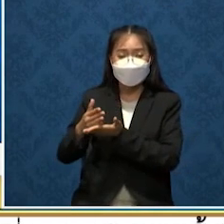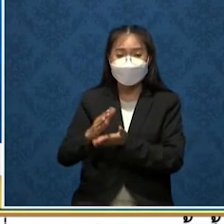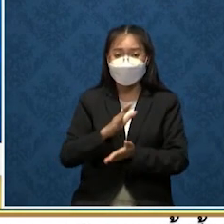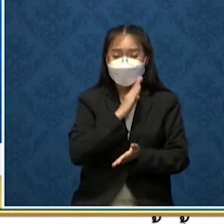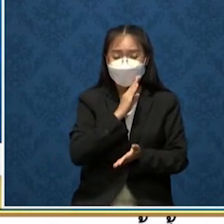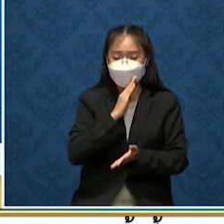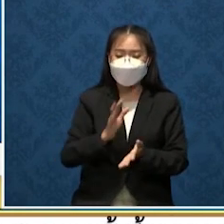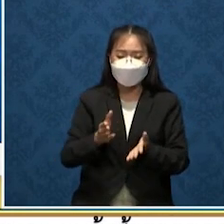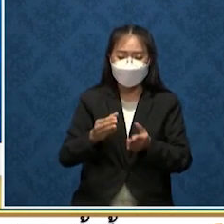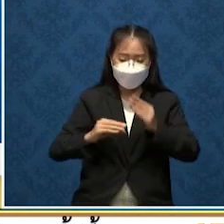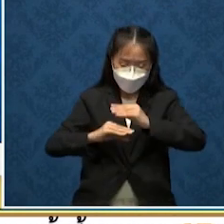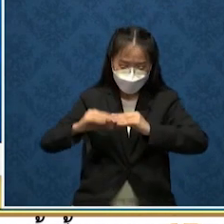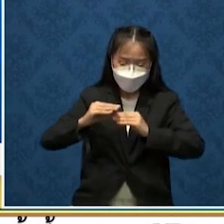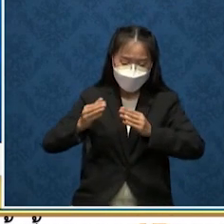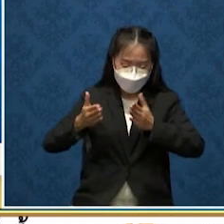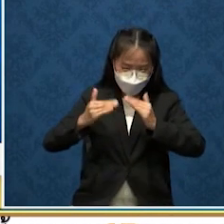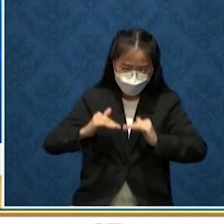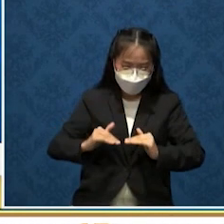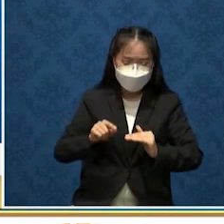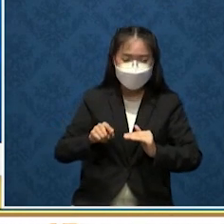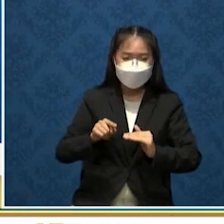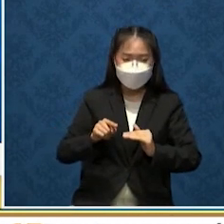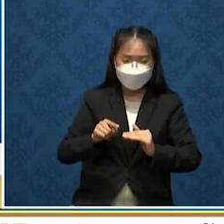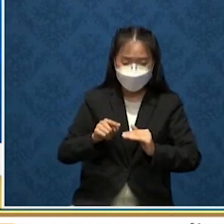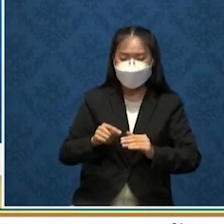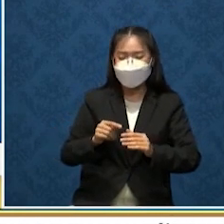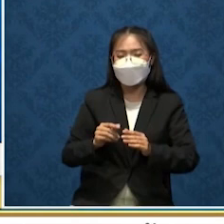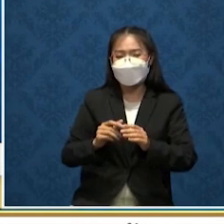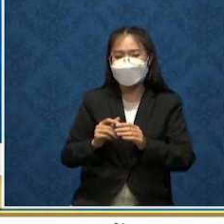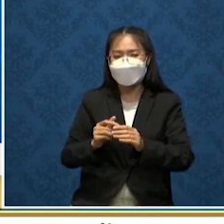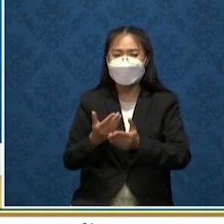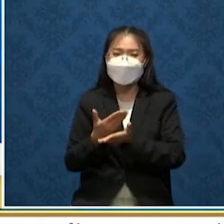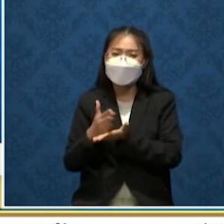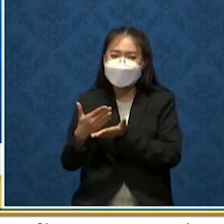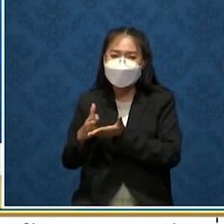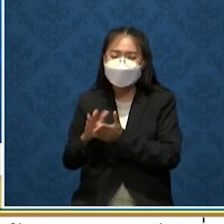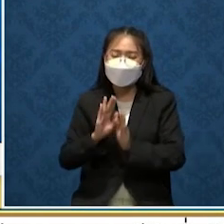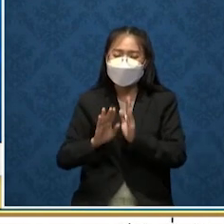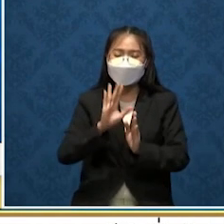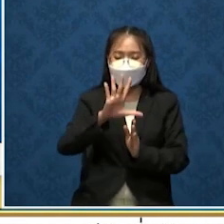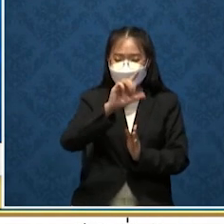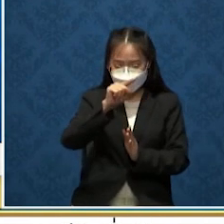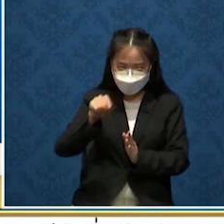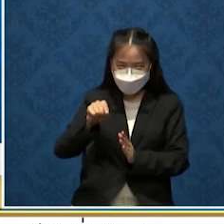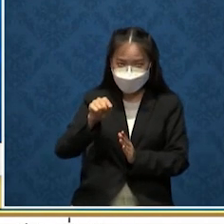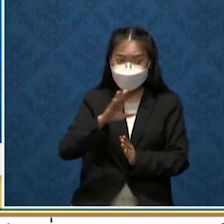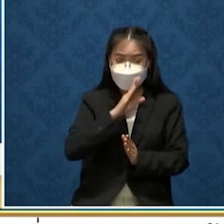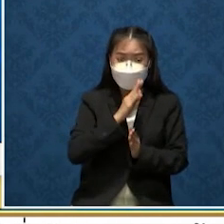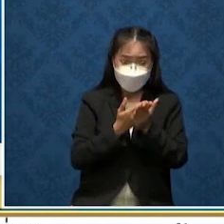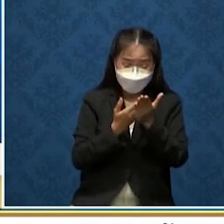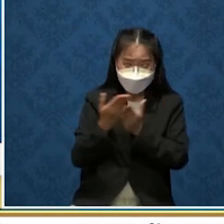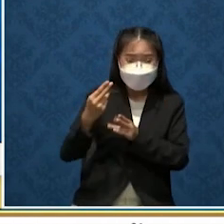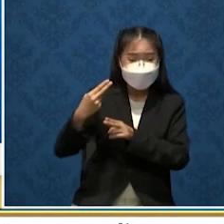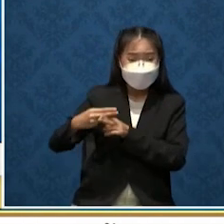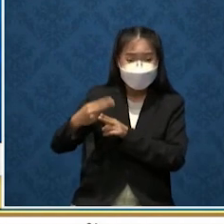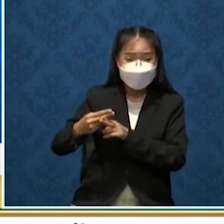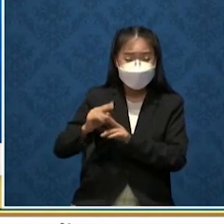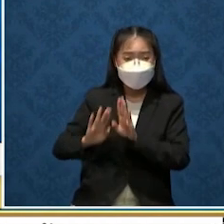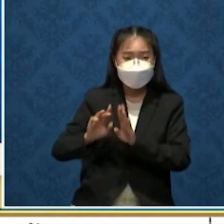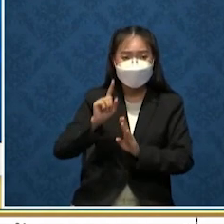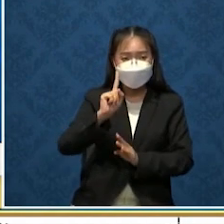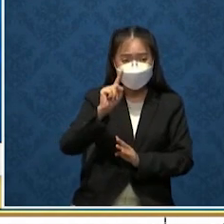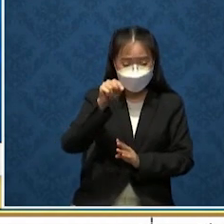ตัวเล็กลงมาก็จะฟันกันถ้าไม่ฟันกันก็ต้องเขี่ยหัวประมาณ 5%แต่ถ้าซื้อหลายชื่อเนี่ยประมาณ 1.8%